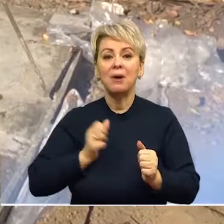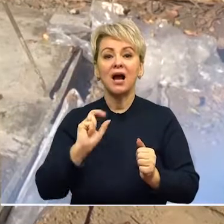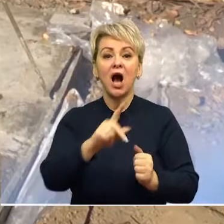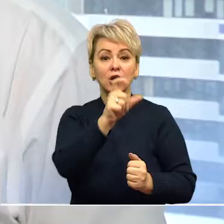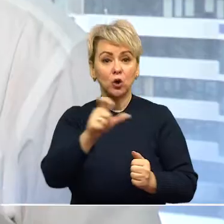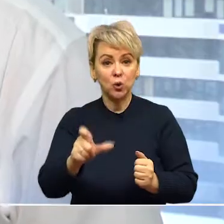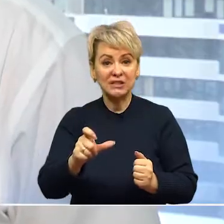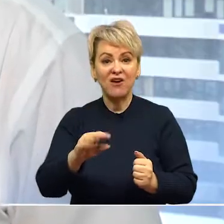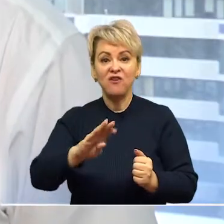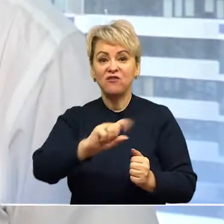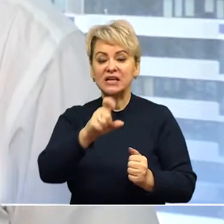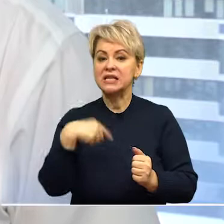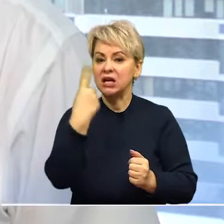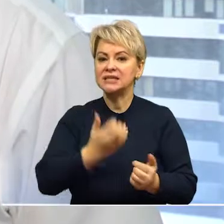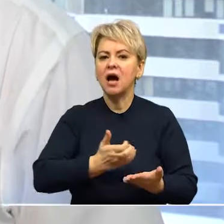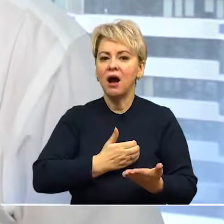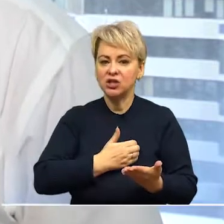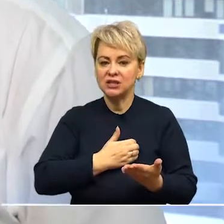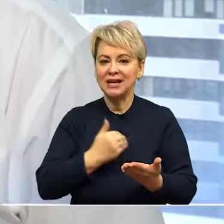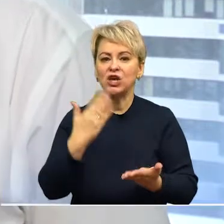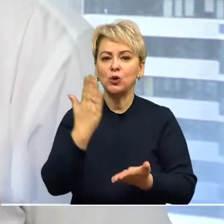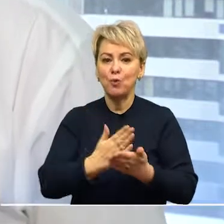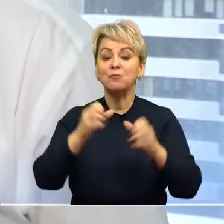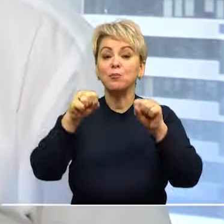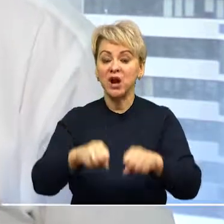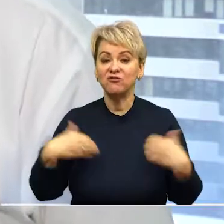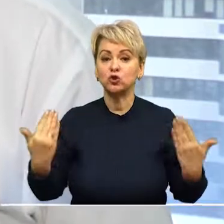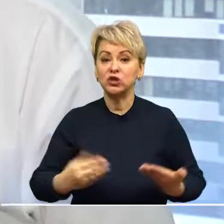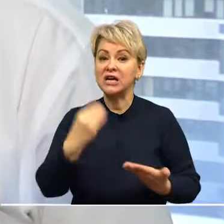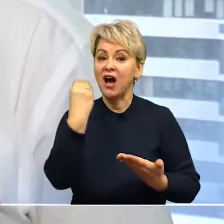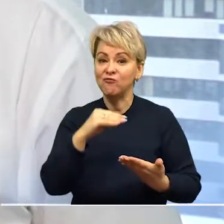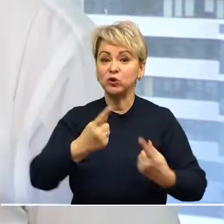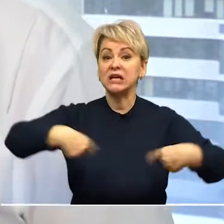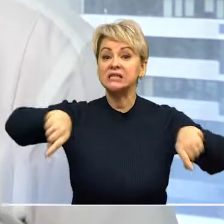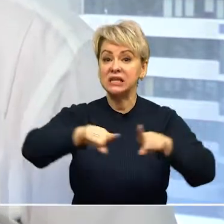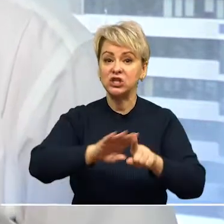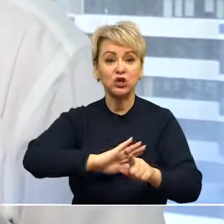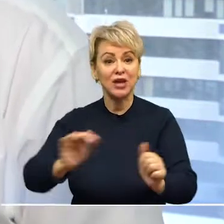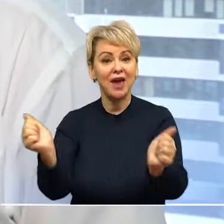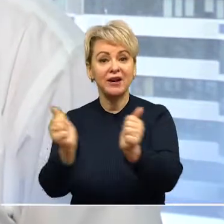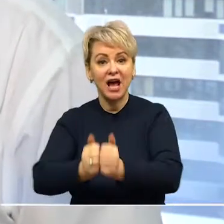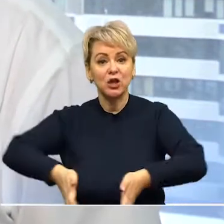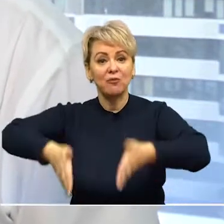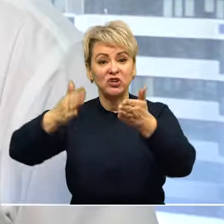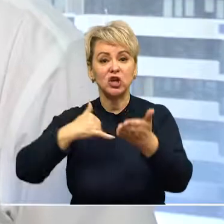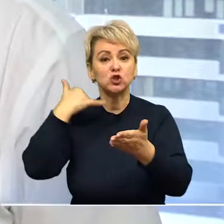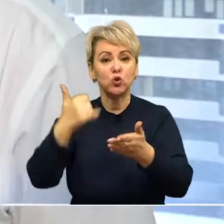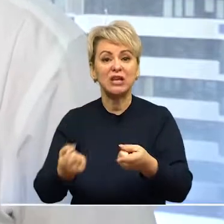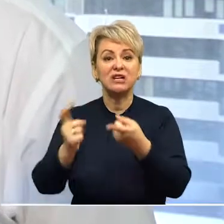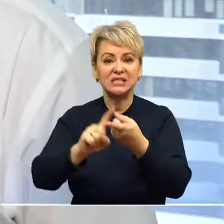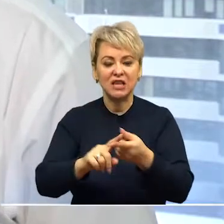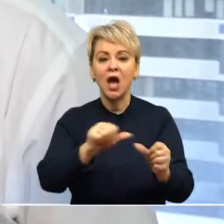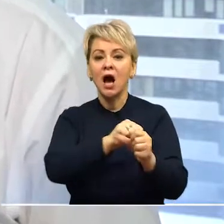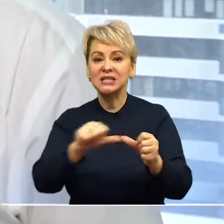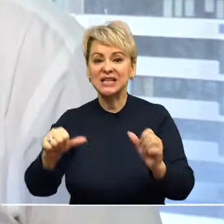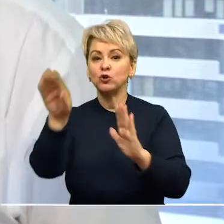граждане, как физические лица, конечно, хотели бы и имеем право жить в комфортной среде, не рядом с вышкой сотовой связи. И